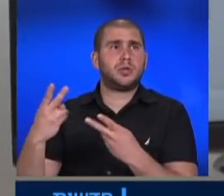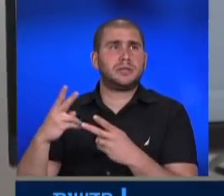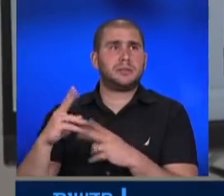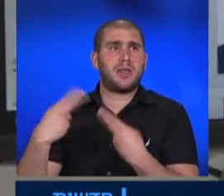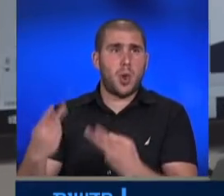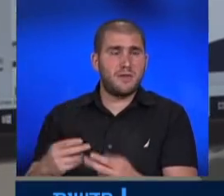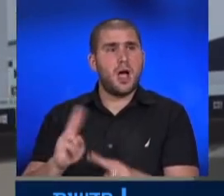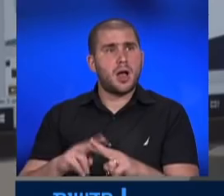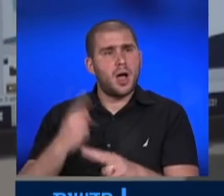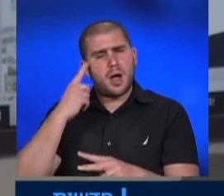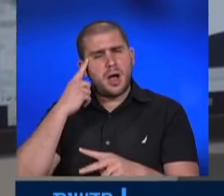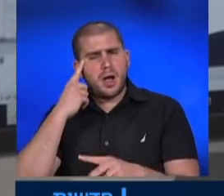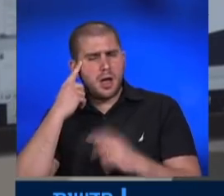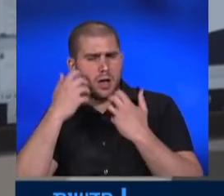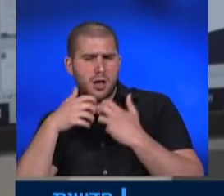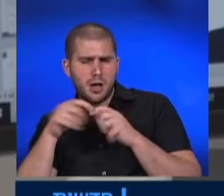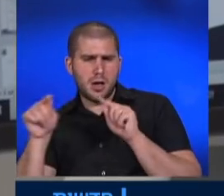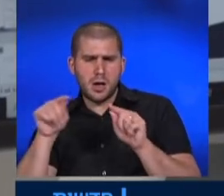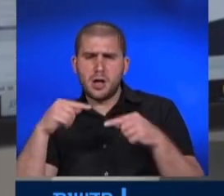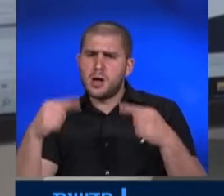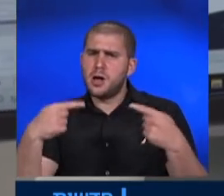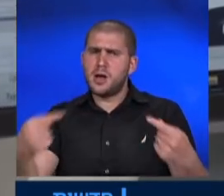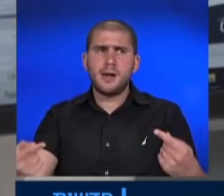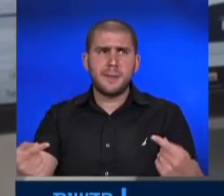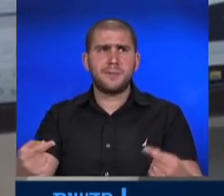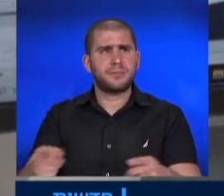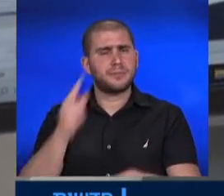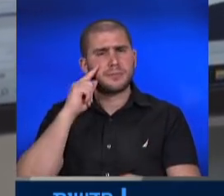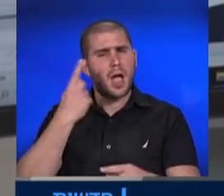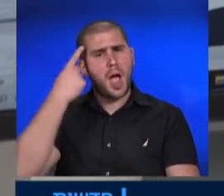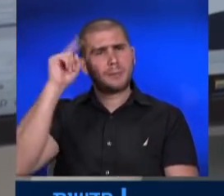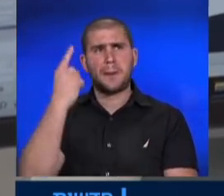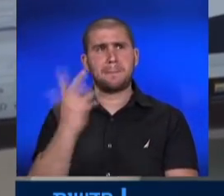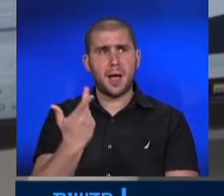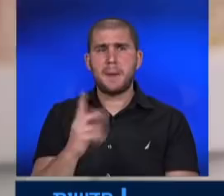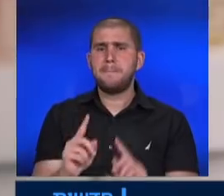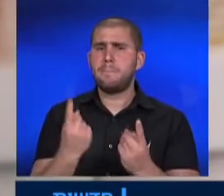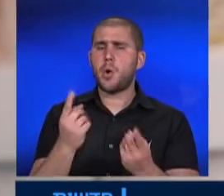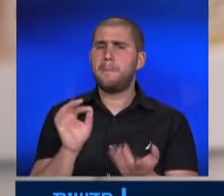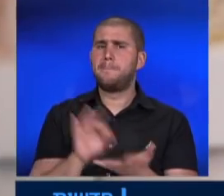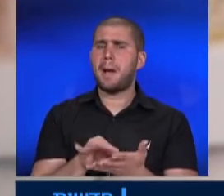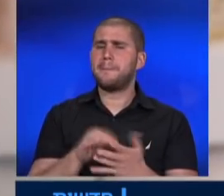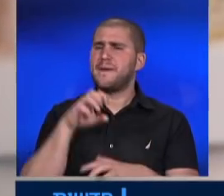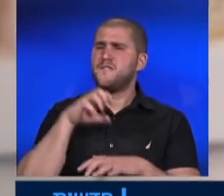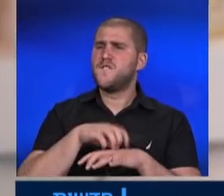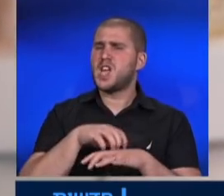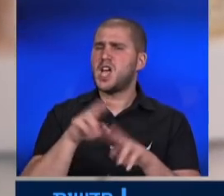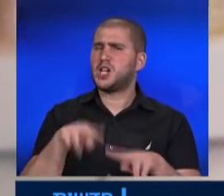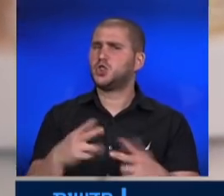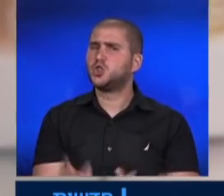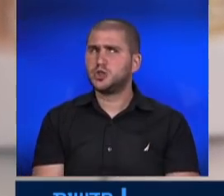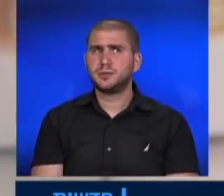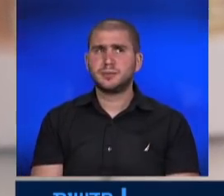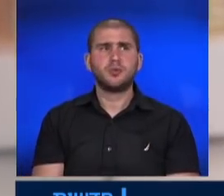ואז החשיבה שהובילה להמצאה הייתה מה קורה כשיש קביעה, מה